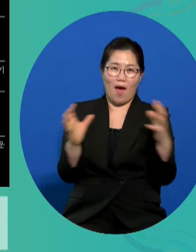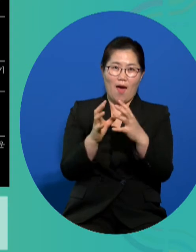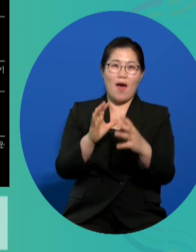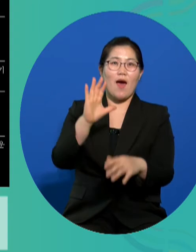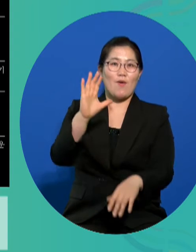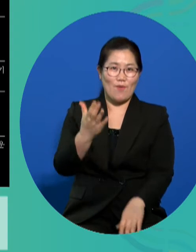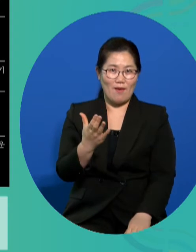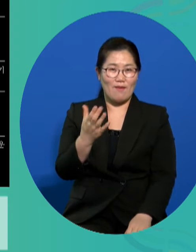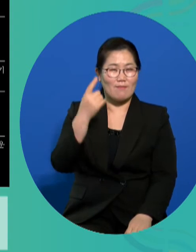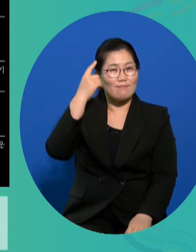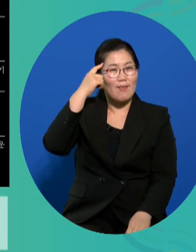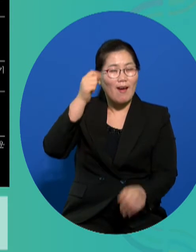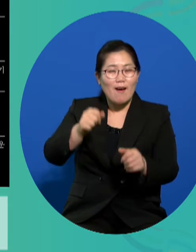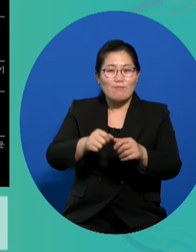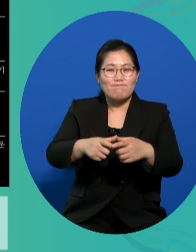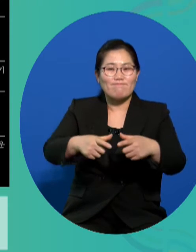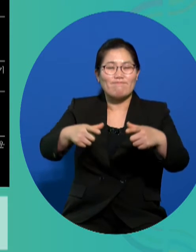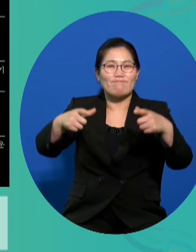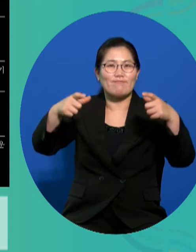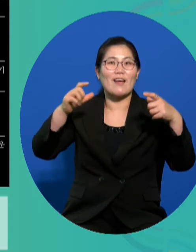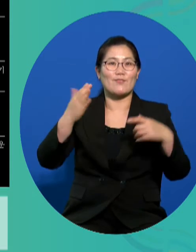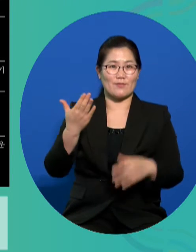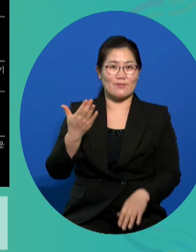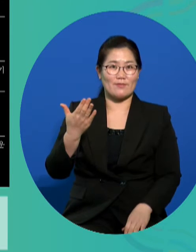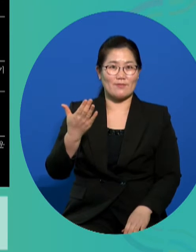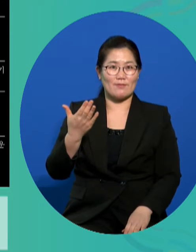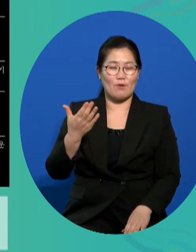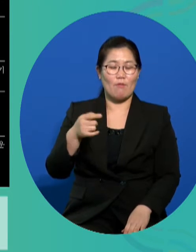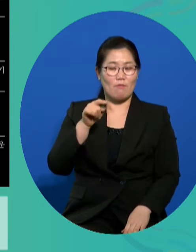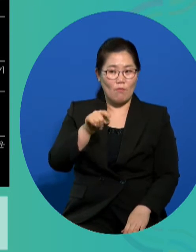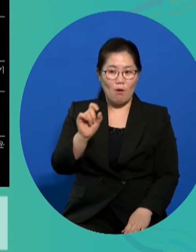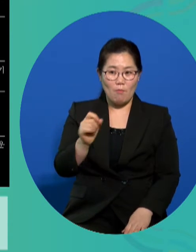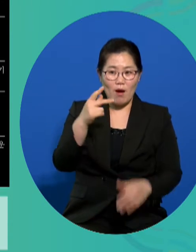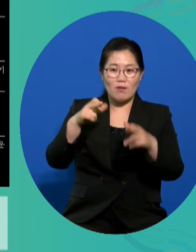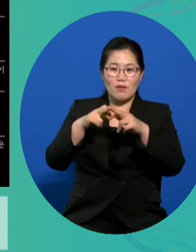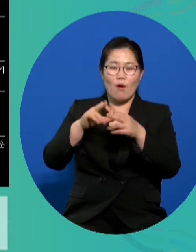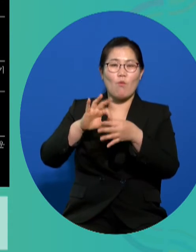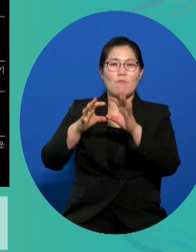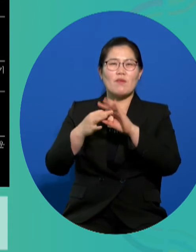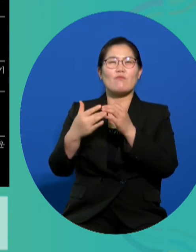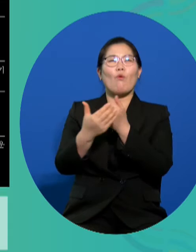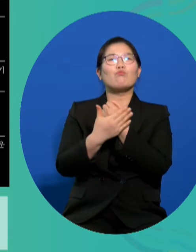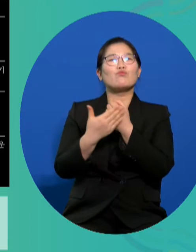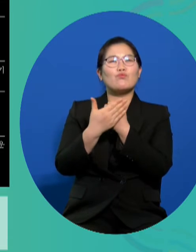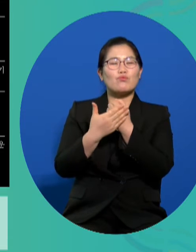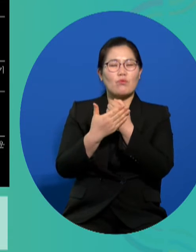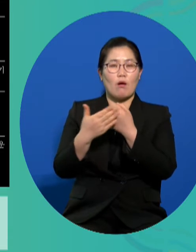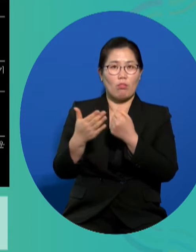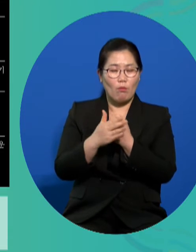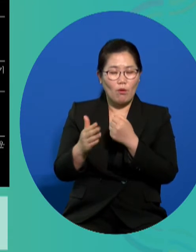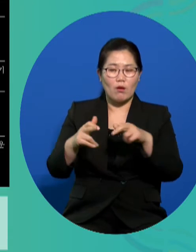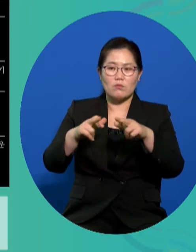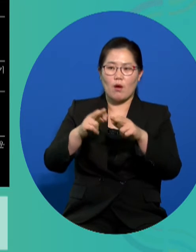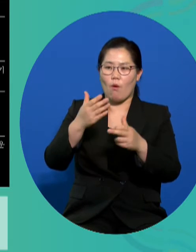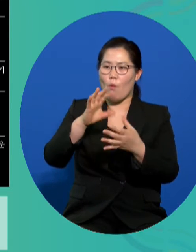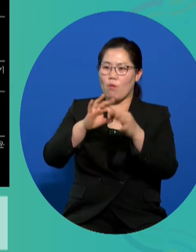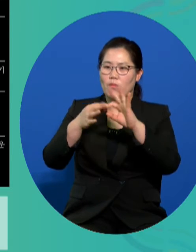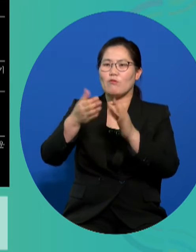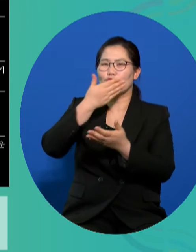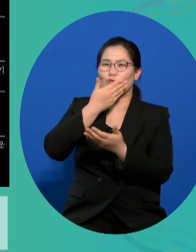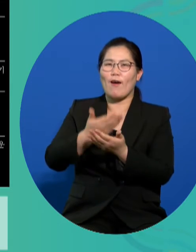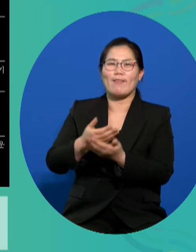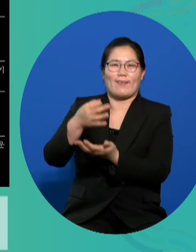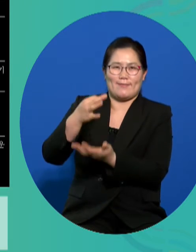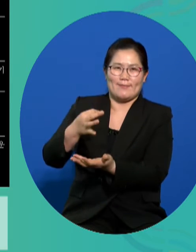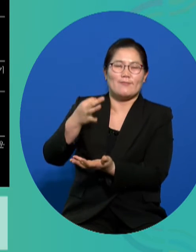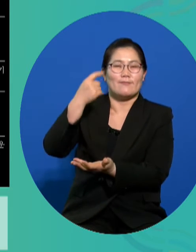하거든요. 그런 측면에서도 우리가 패럴림픽은 상당히 영향력을 많이 가지고 있다. 또 선생